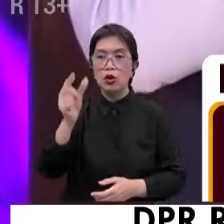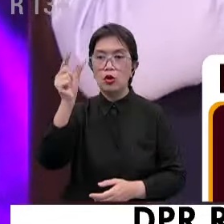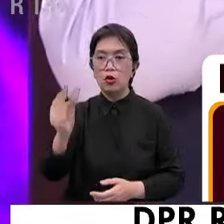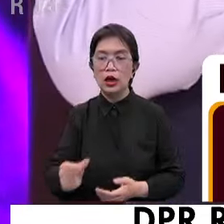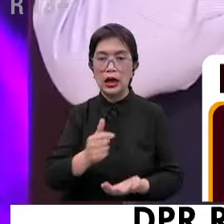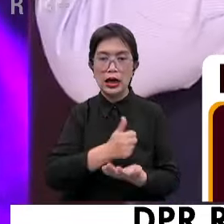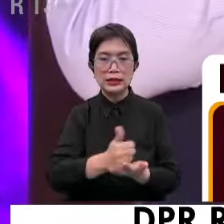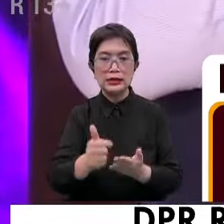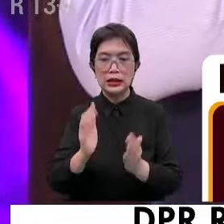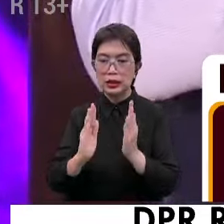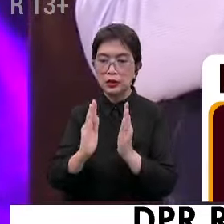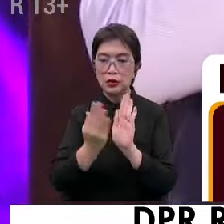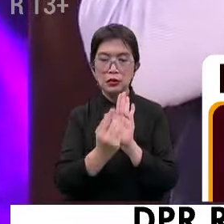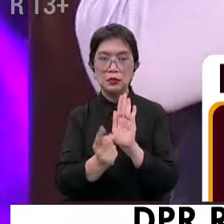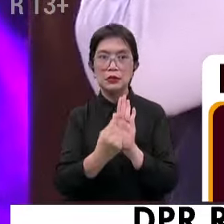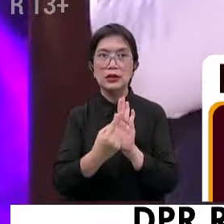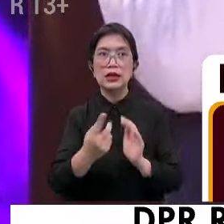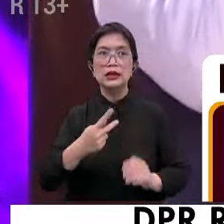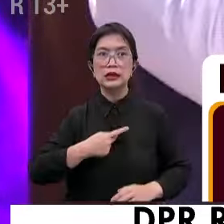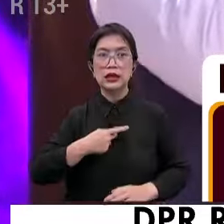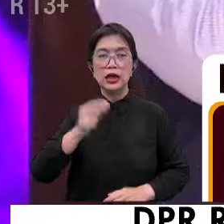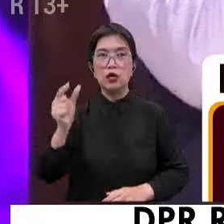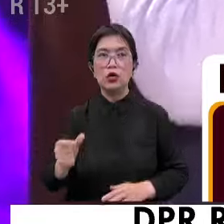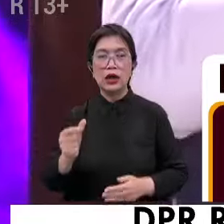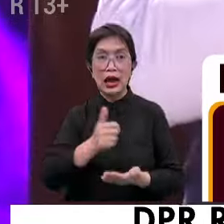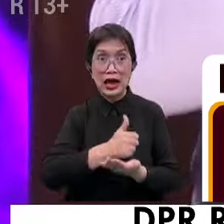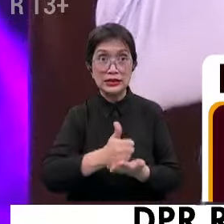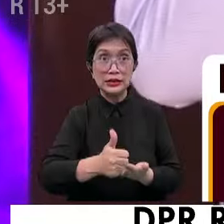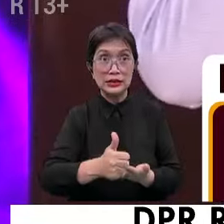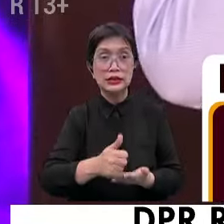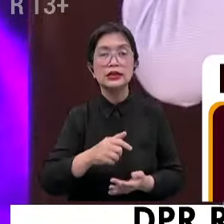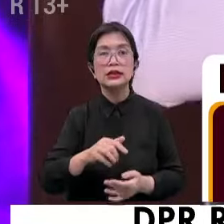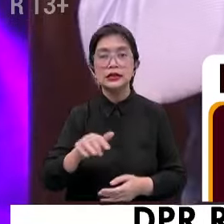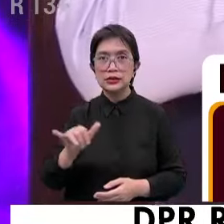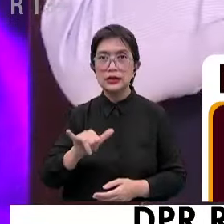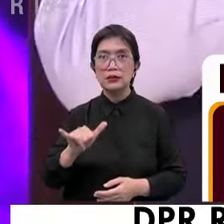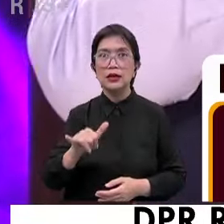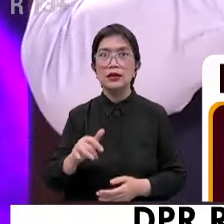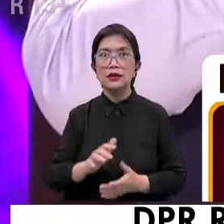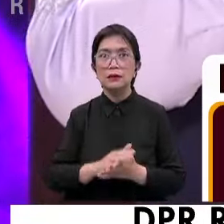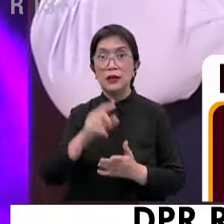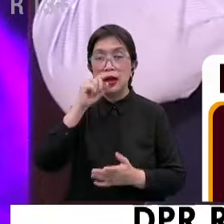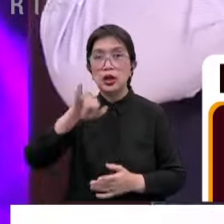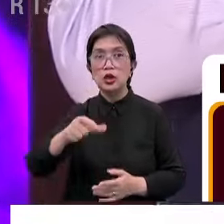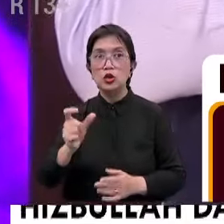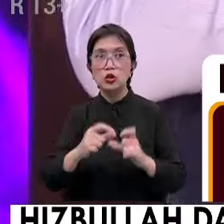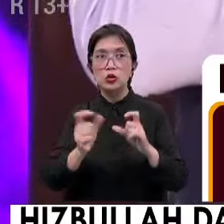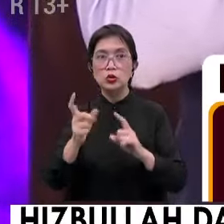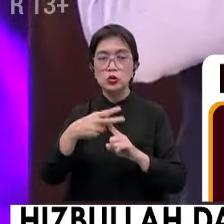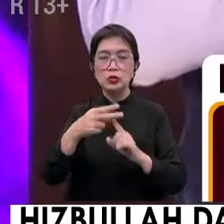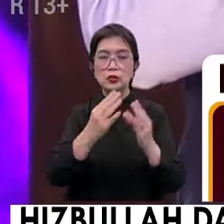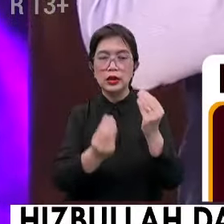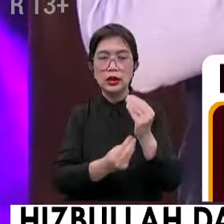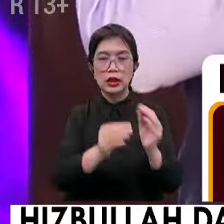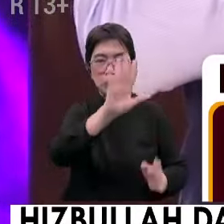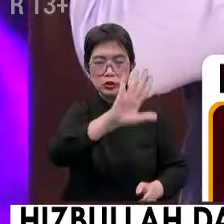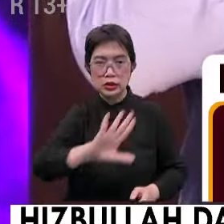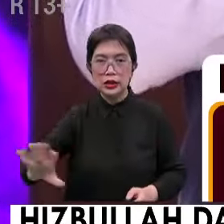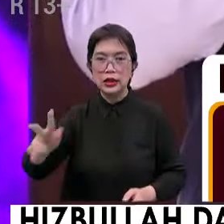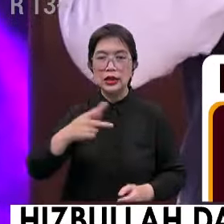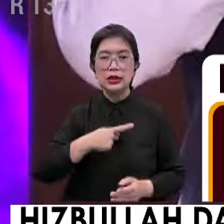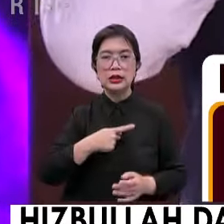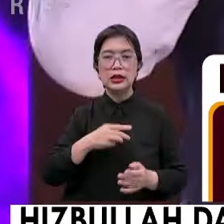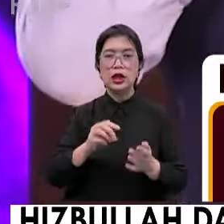Mimika. Saya anak adat Mimika, Pak Yusuf mewakili Nusantara. Kami adalah nomor 3, wujud sila